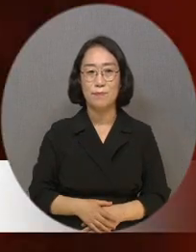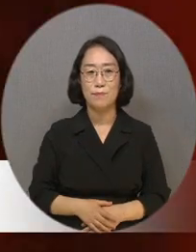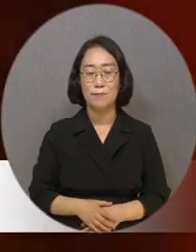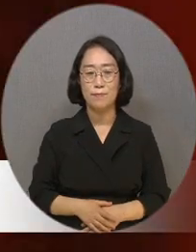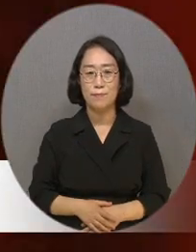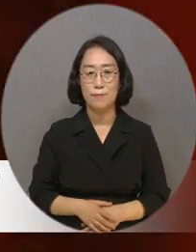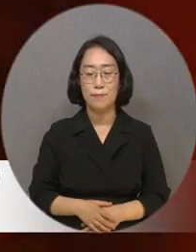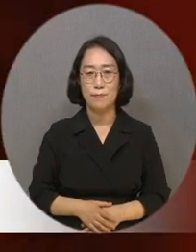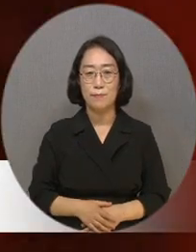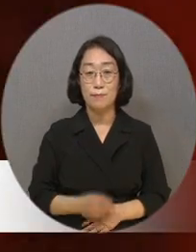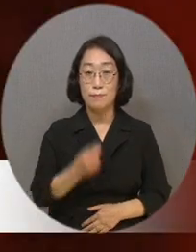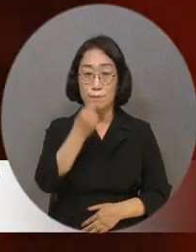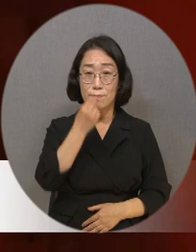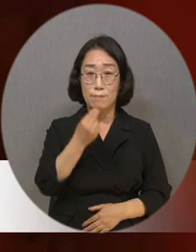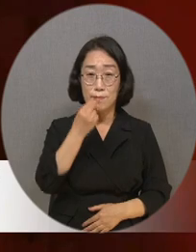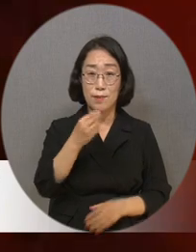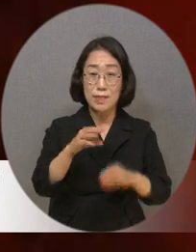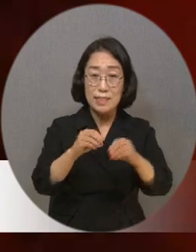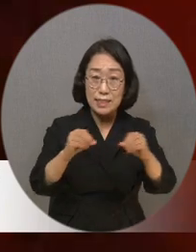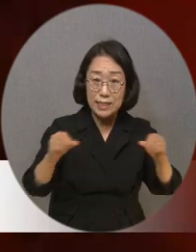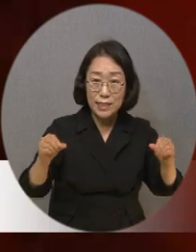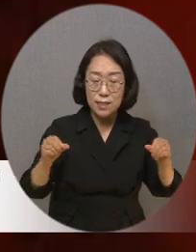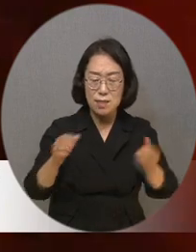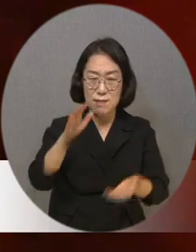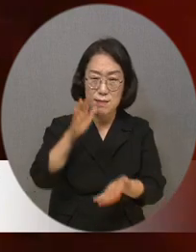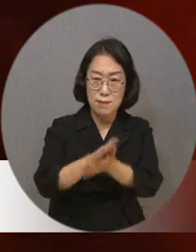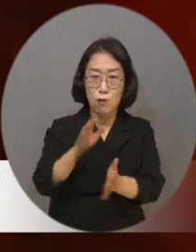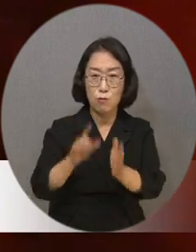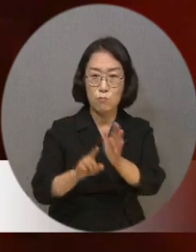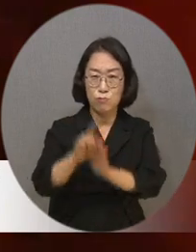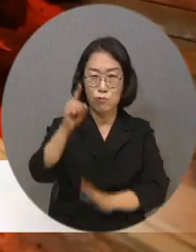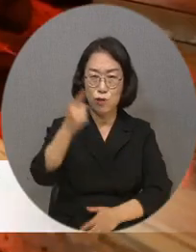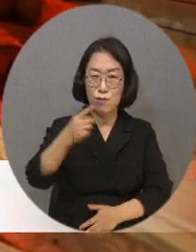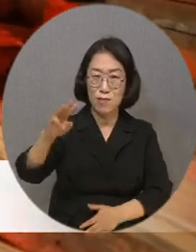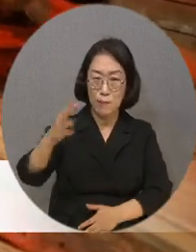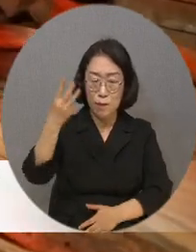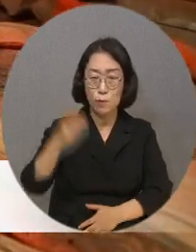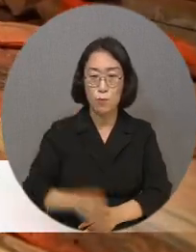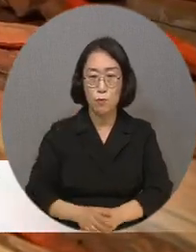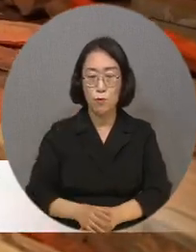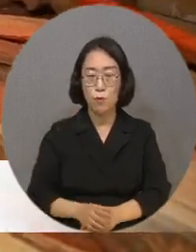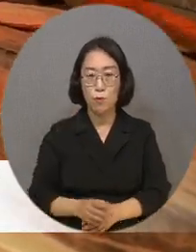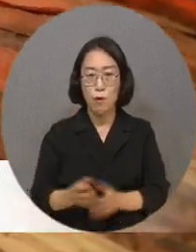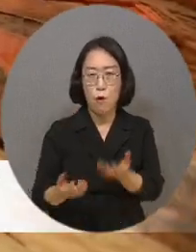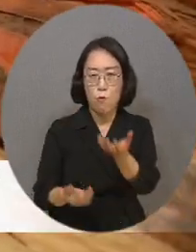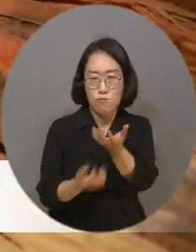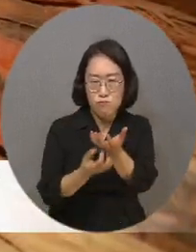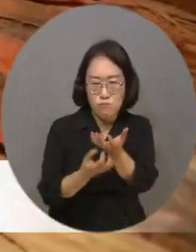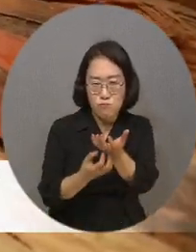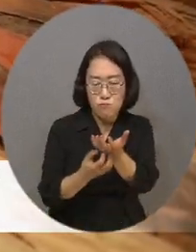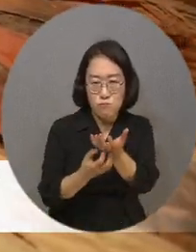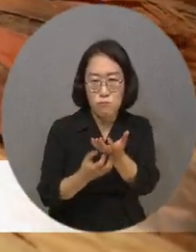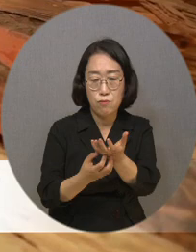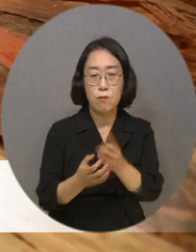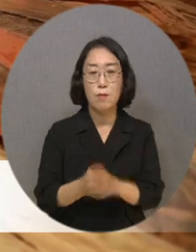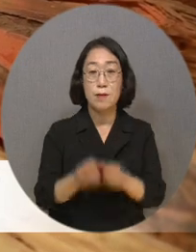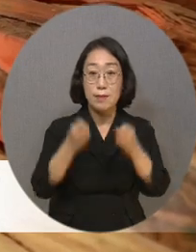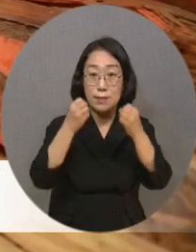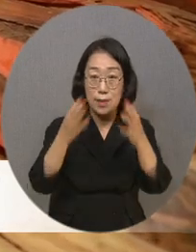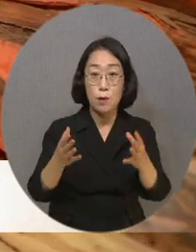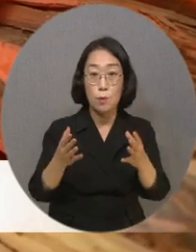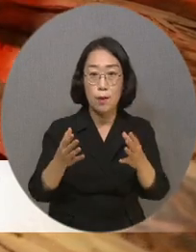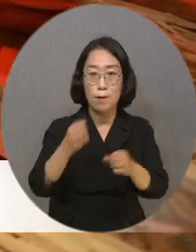생명을 가진 흙은 1300도의 화염 속에서 자신을 태우고 사람 곁에 오래 머물기 위해 새로운